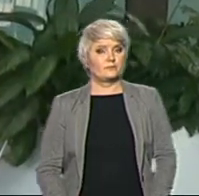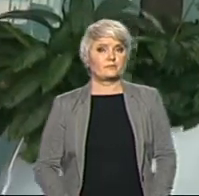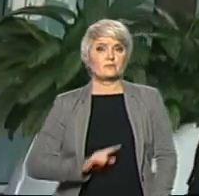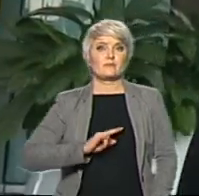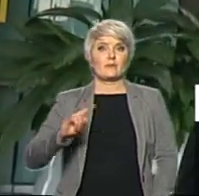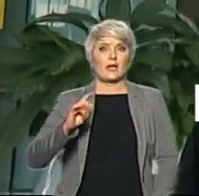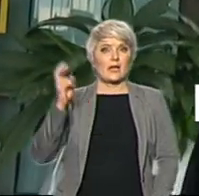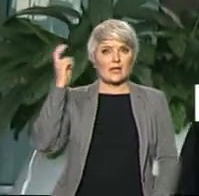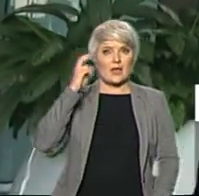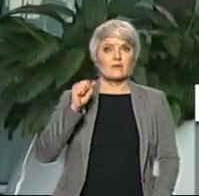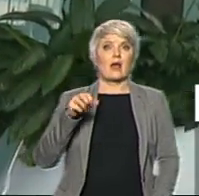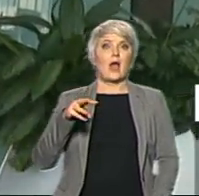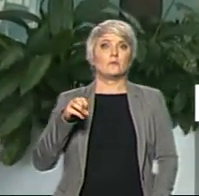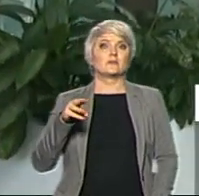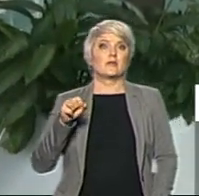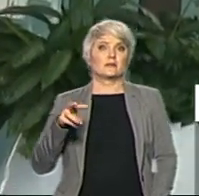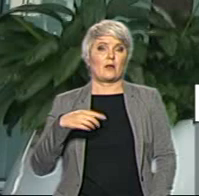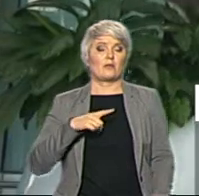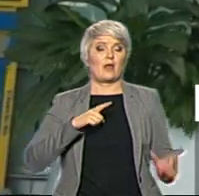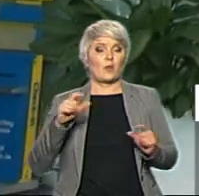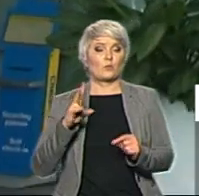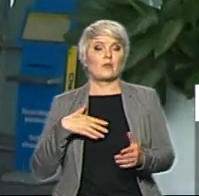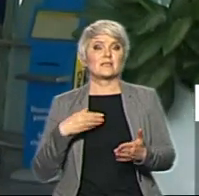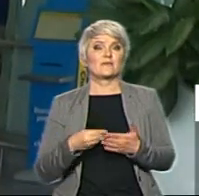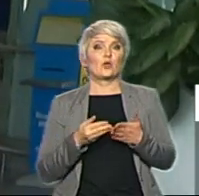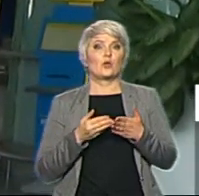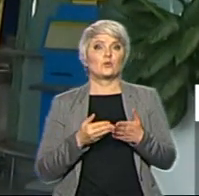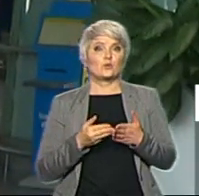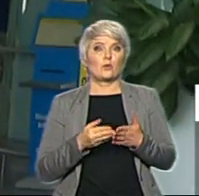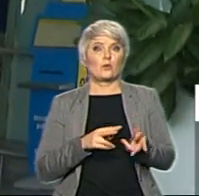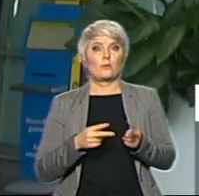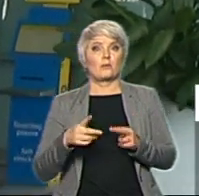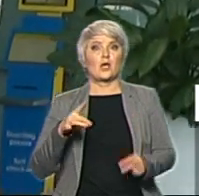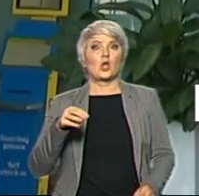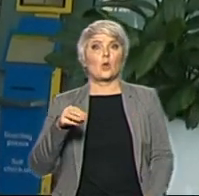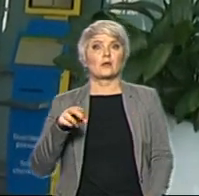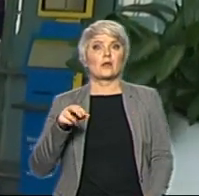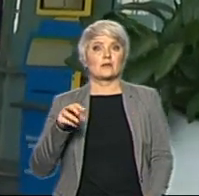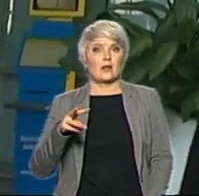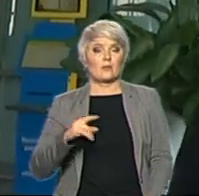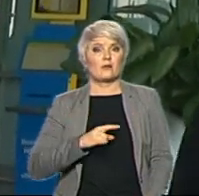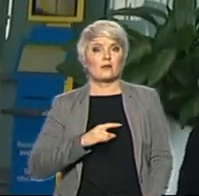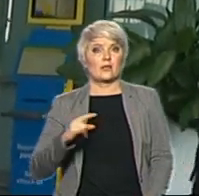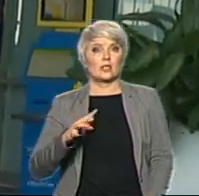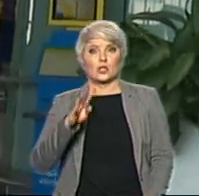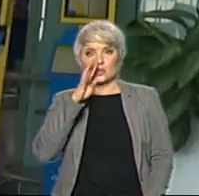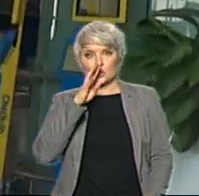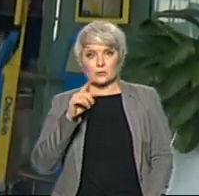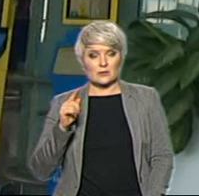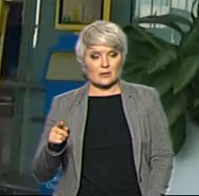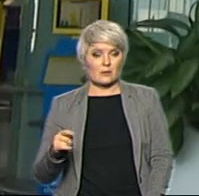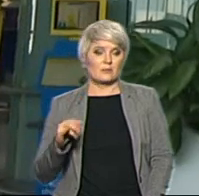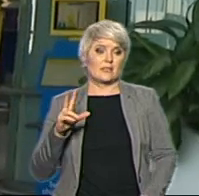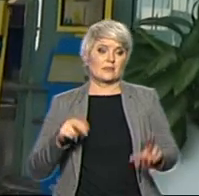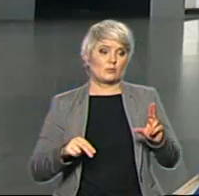Рейс Київ-Амстердам. Я їду на своє судно. Там пересадка в Роттердам, але там вже на таксі. 4 місяці там і,